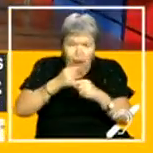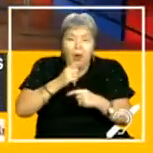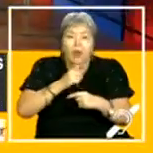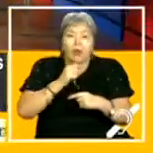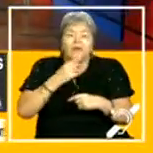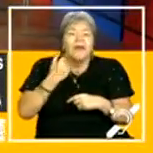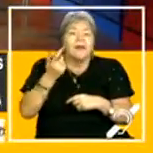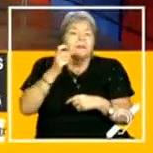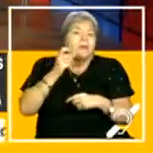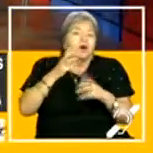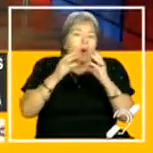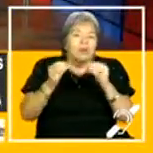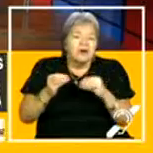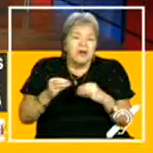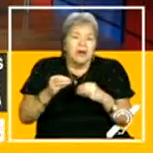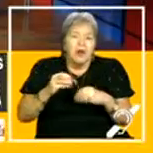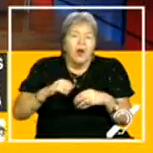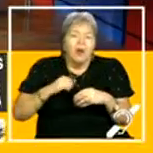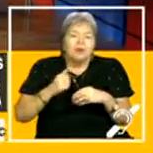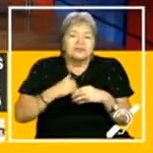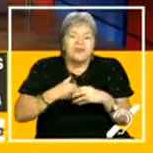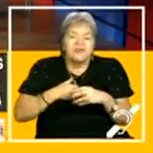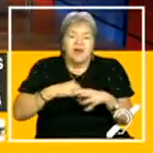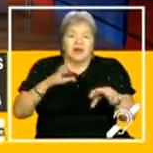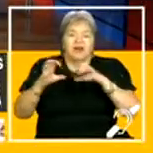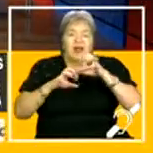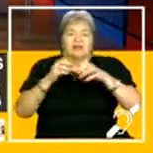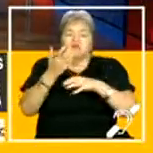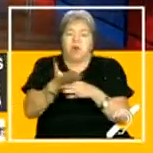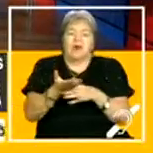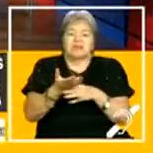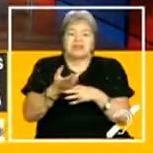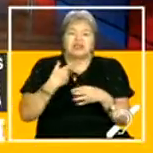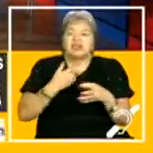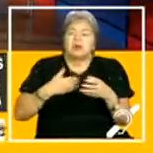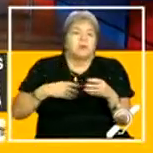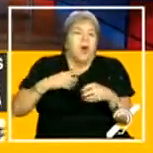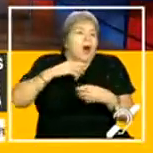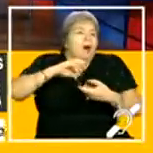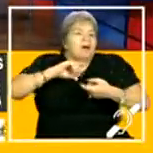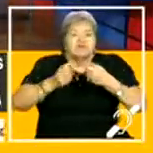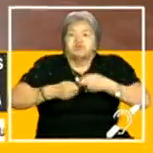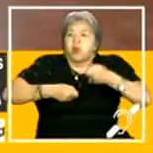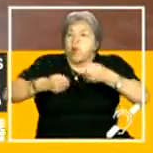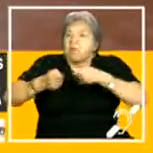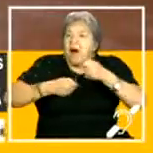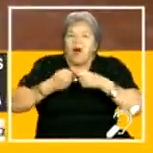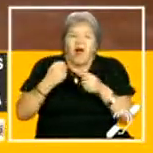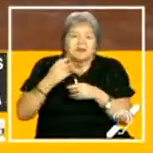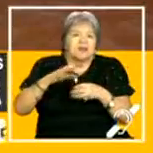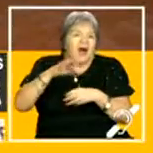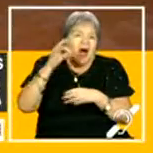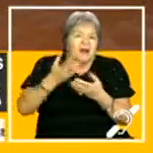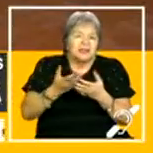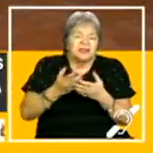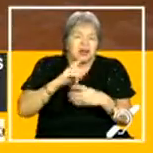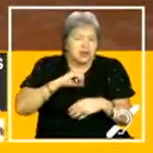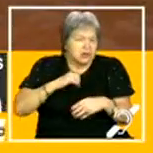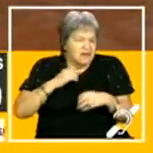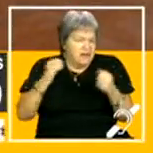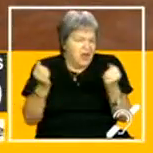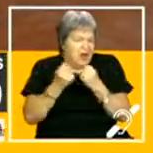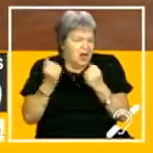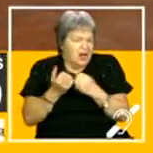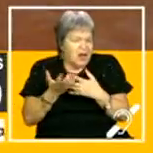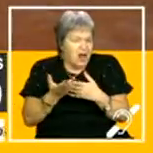va fi extrem de excitată într-o campanie electorală în care va fi greu de